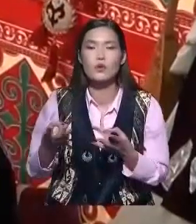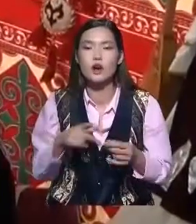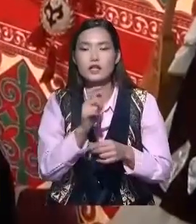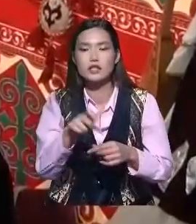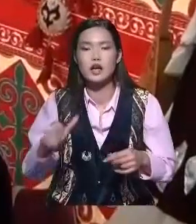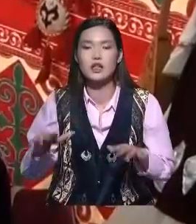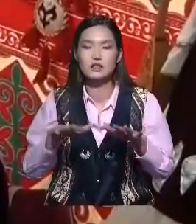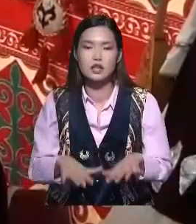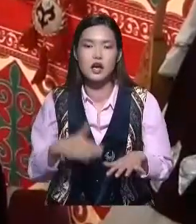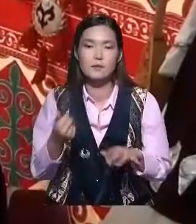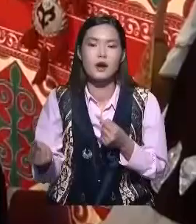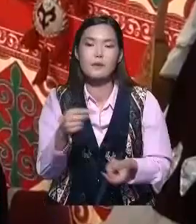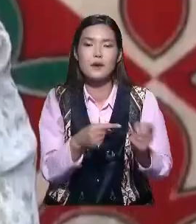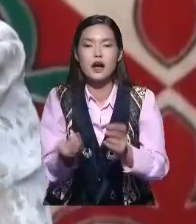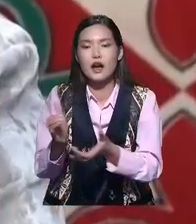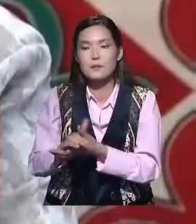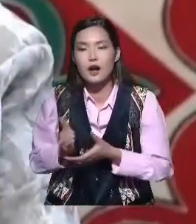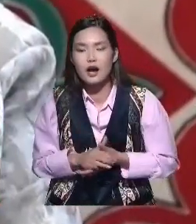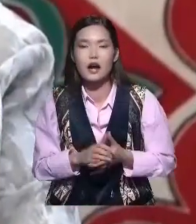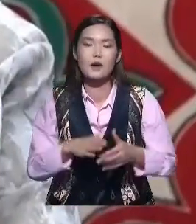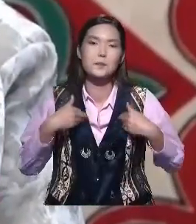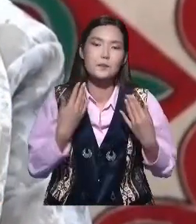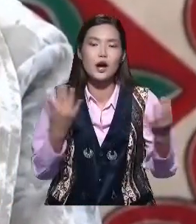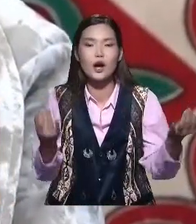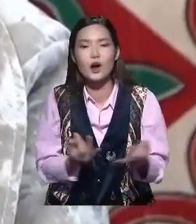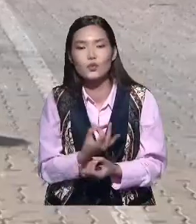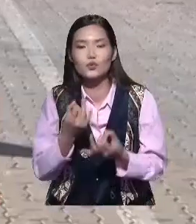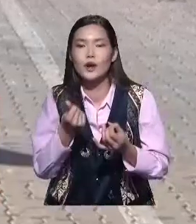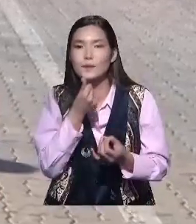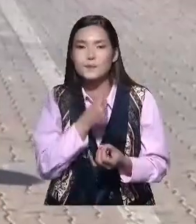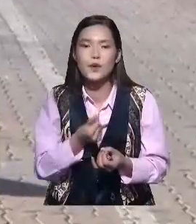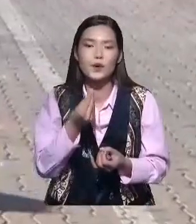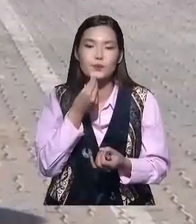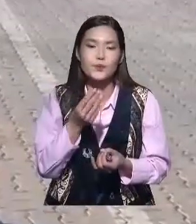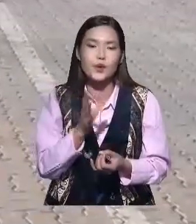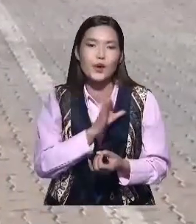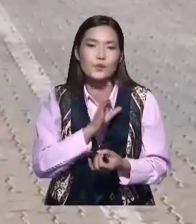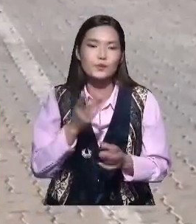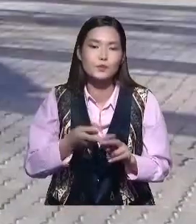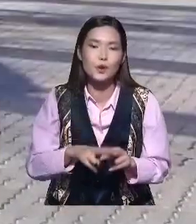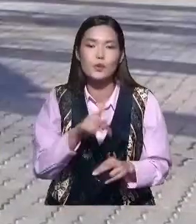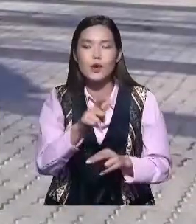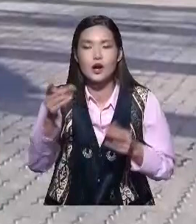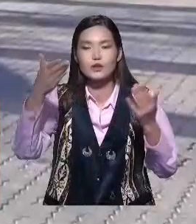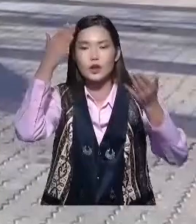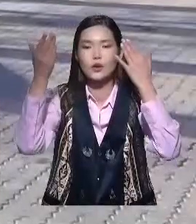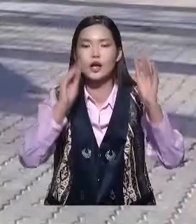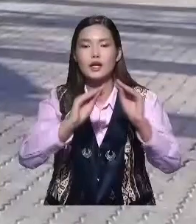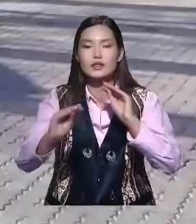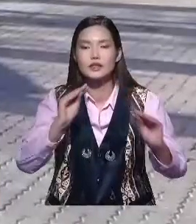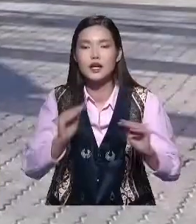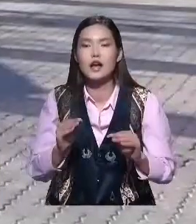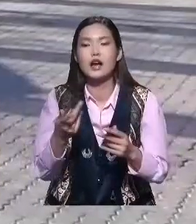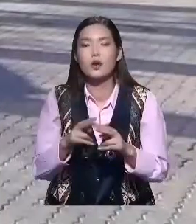бұл күні бір-бірімен танысып, біте қайнасып, бір табақтан дәм татты. Ал қала орталығында ақшаңқай үйлер сап түзеп, ертеңгі дүбірлі